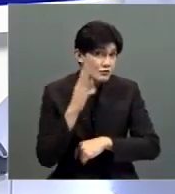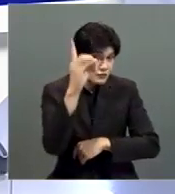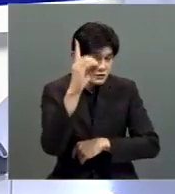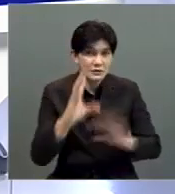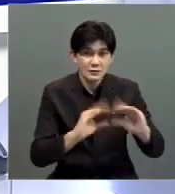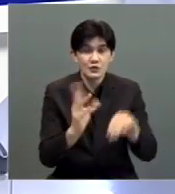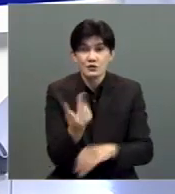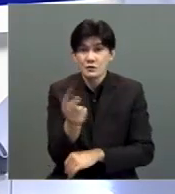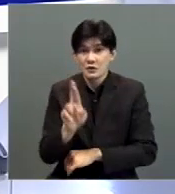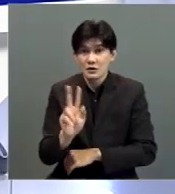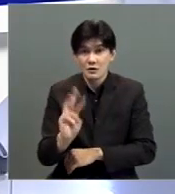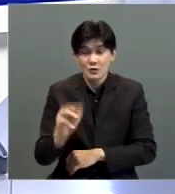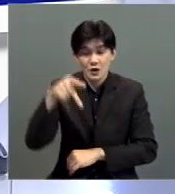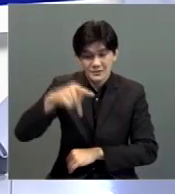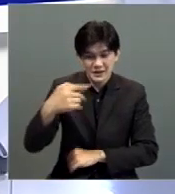เตือนพรุ่งนี้จะมีการประชุมครม.